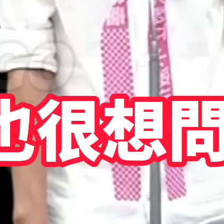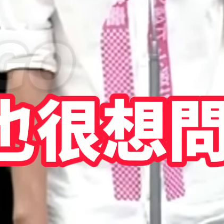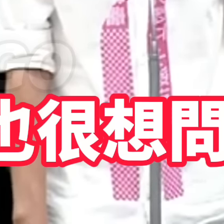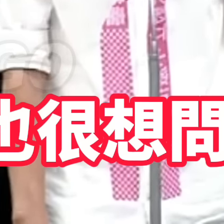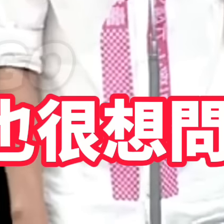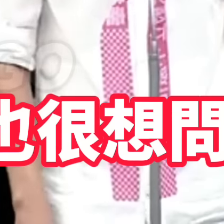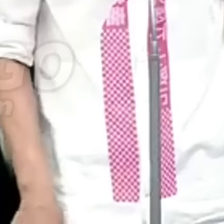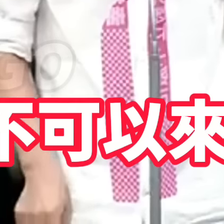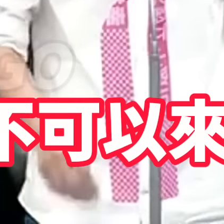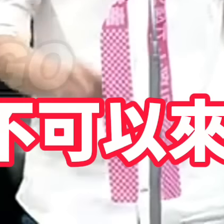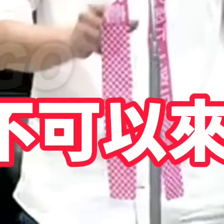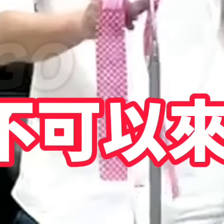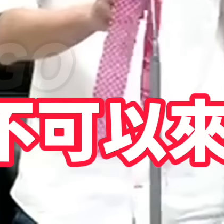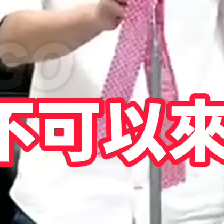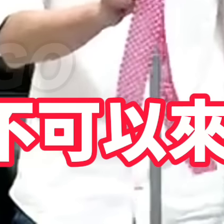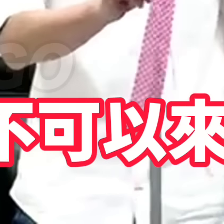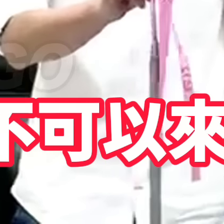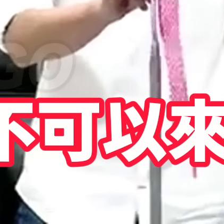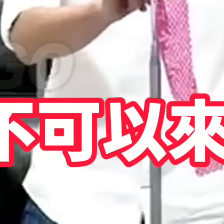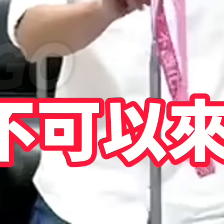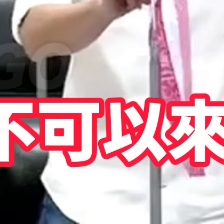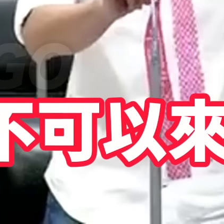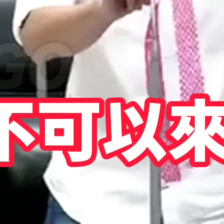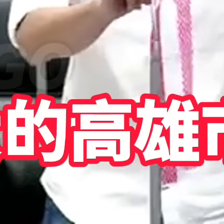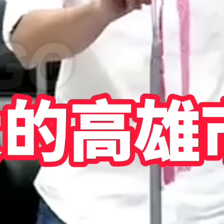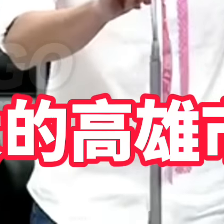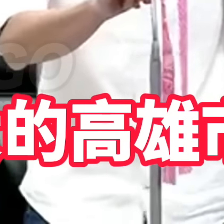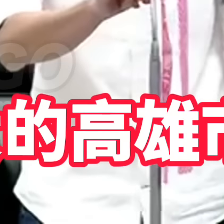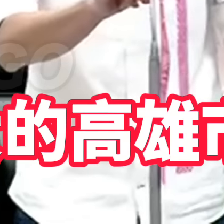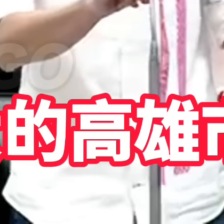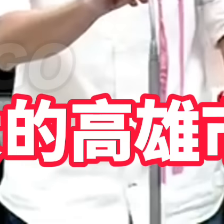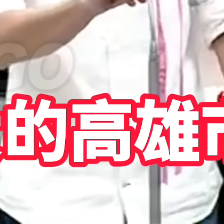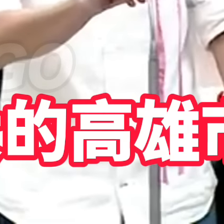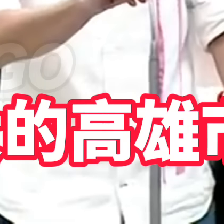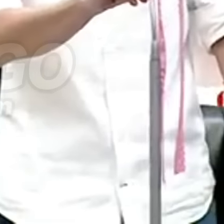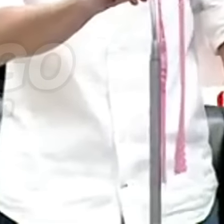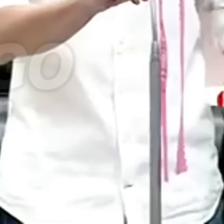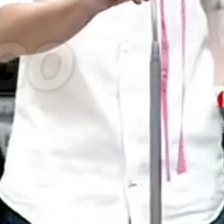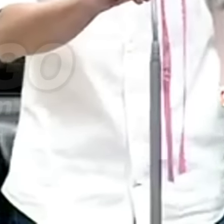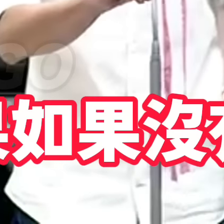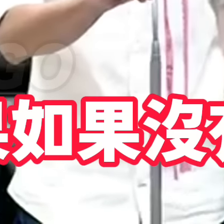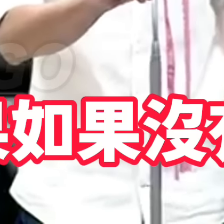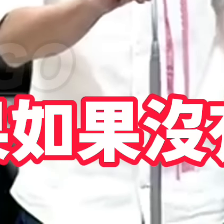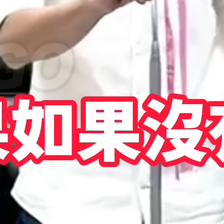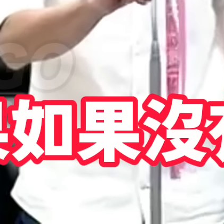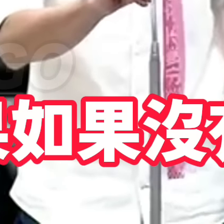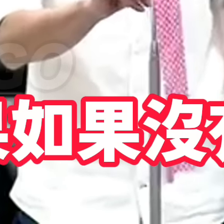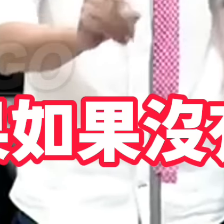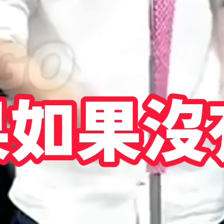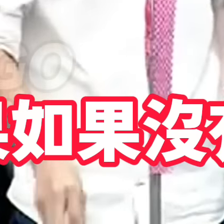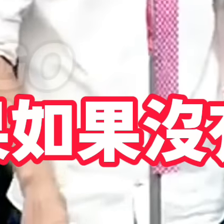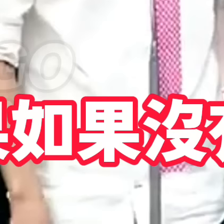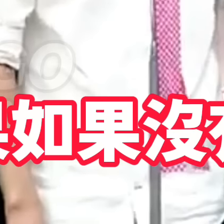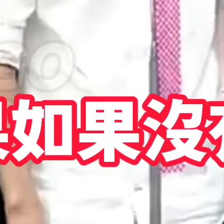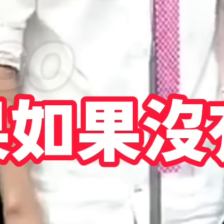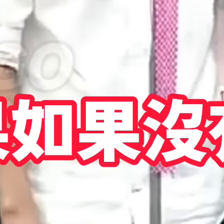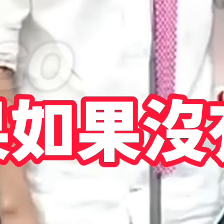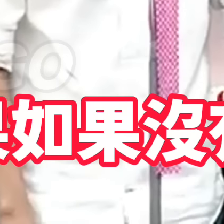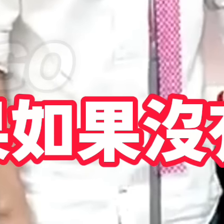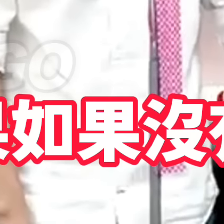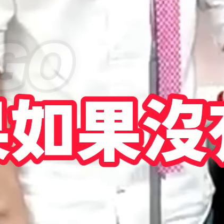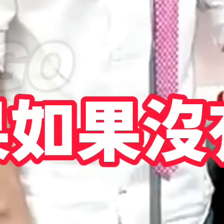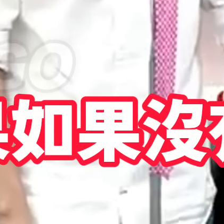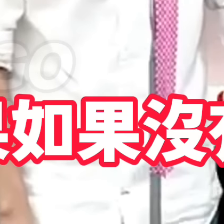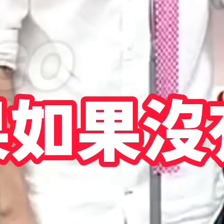也很想问我们市长，市长，你可不可以来告诉我们伟大的高雄市民，你6月6号